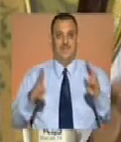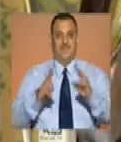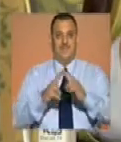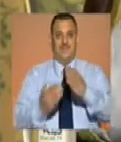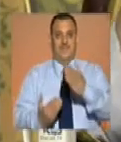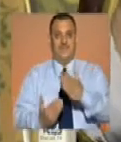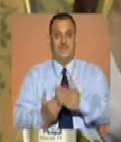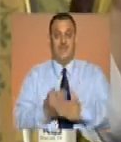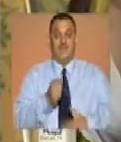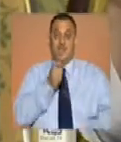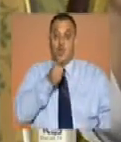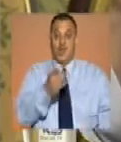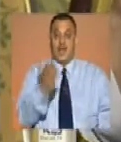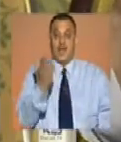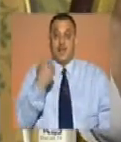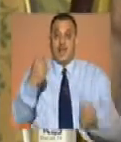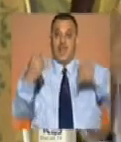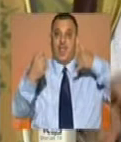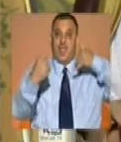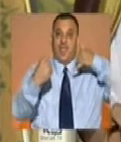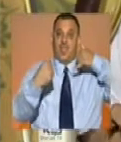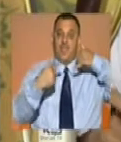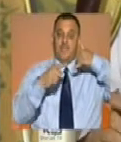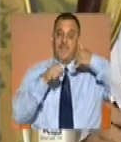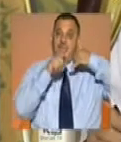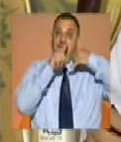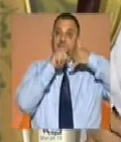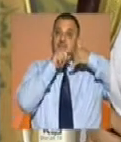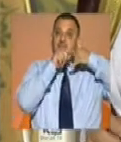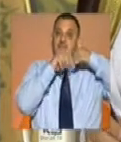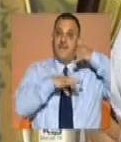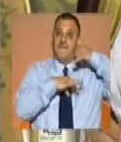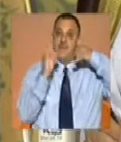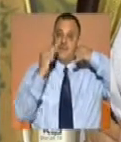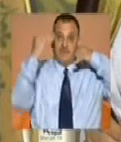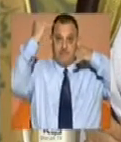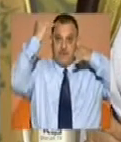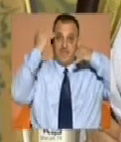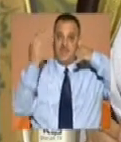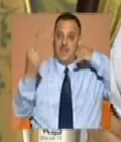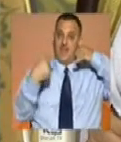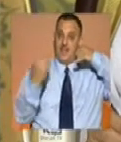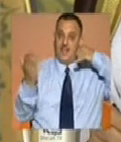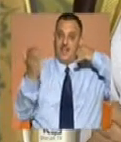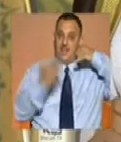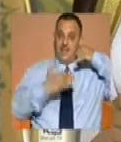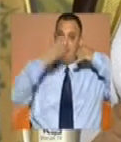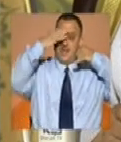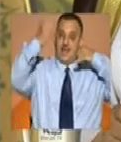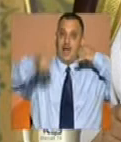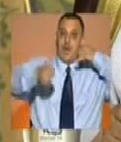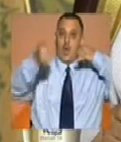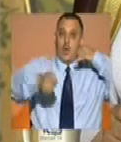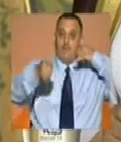جديد. طيب قبل الإجابة على الأسئلة نأخذ أيضا اتصالين من فرنسا. تفضلي نعيمة من فرنسا. السلام عليكم شيخ.